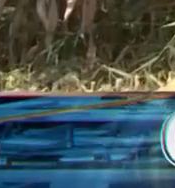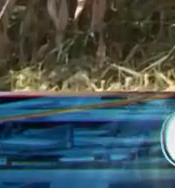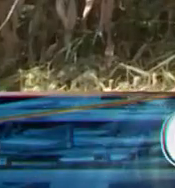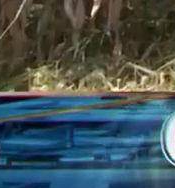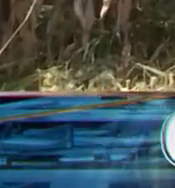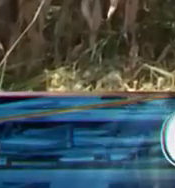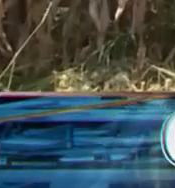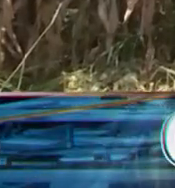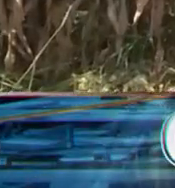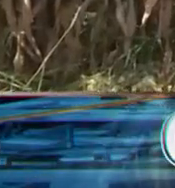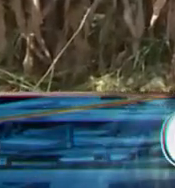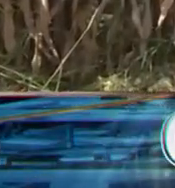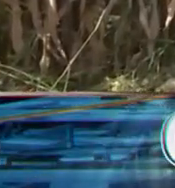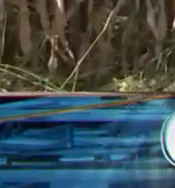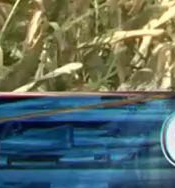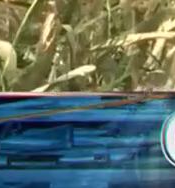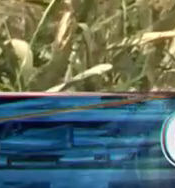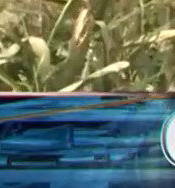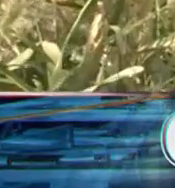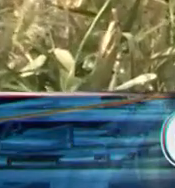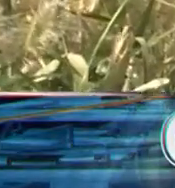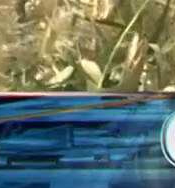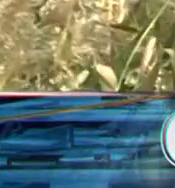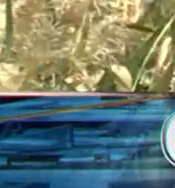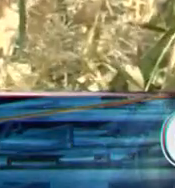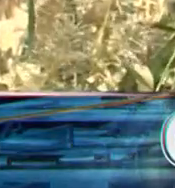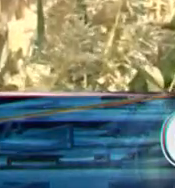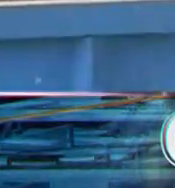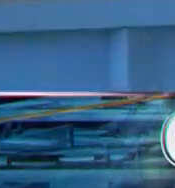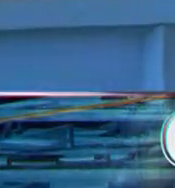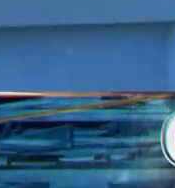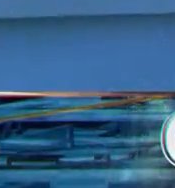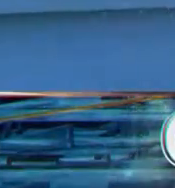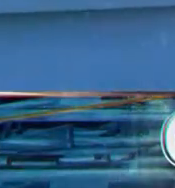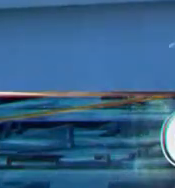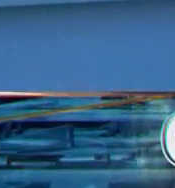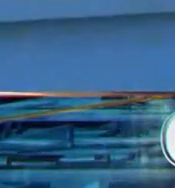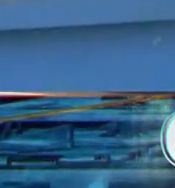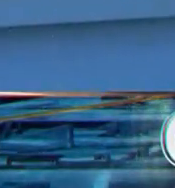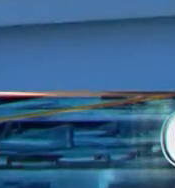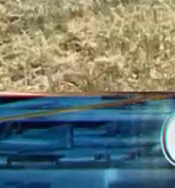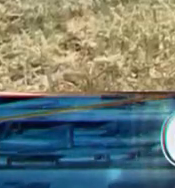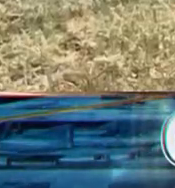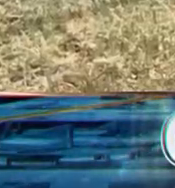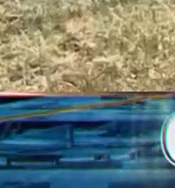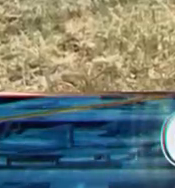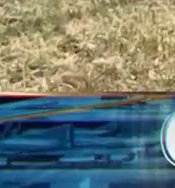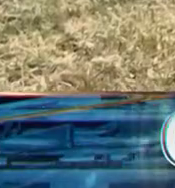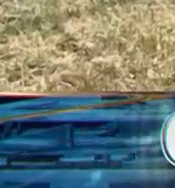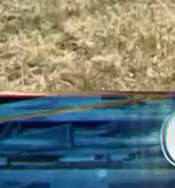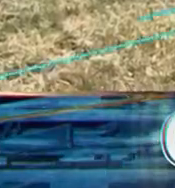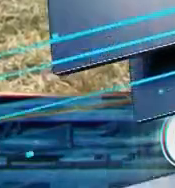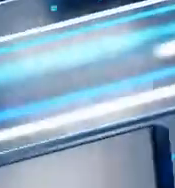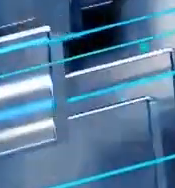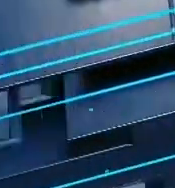Жатва. Несмотря на засушливое лето, аграрии Панфиловского района собирают по 750 центнеров с гектара.